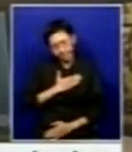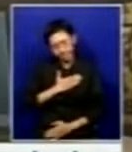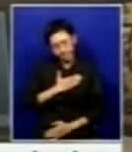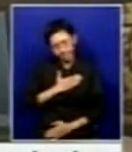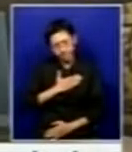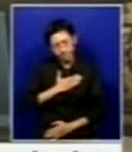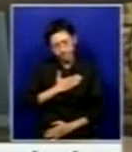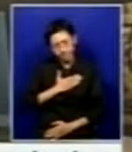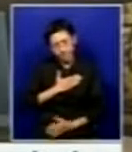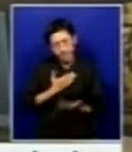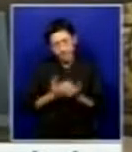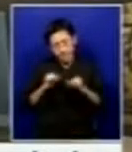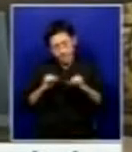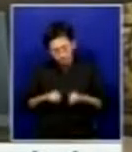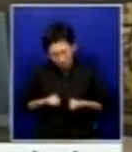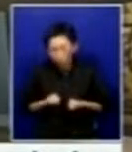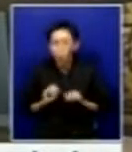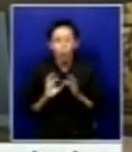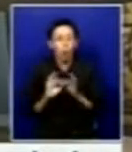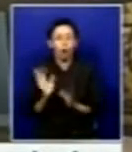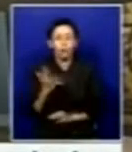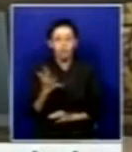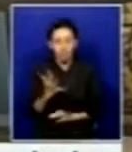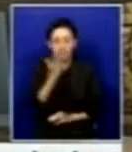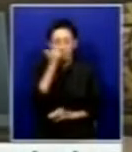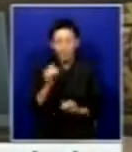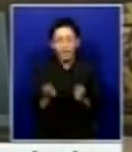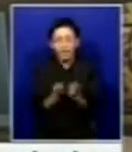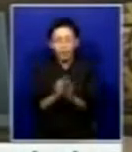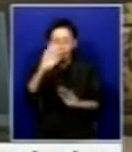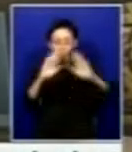การอนุมัติผมไม่ห่วงนะครับเพราะหลักเสียงข้างมาก